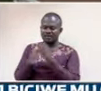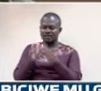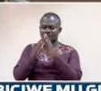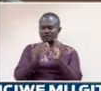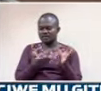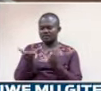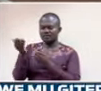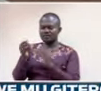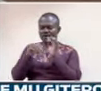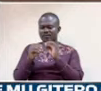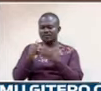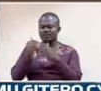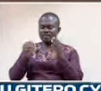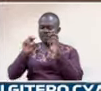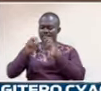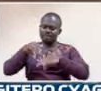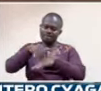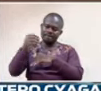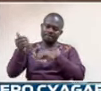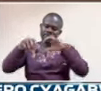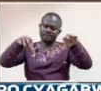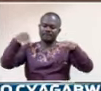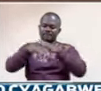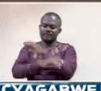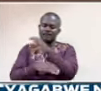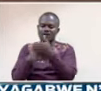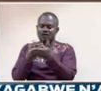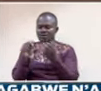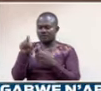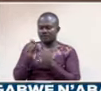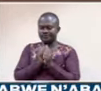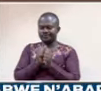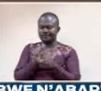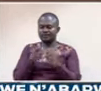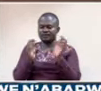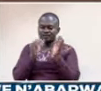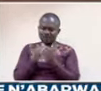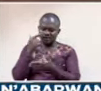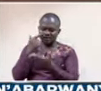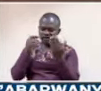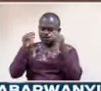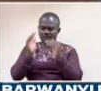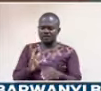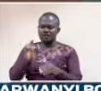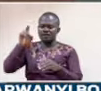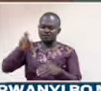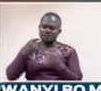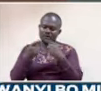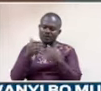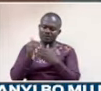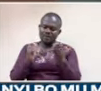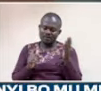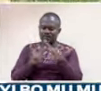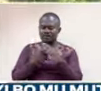izakira umusaruro w'imboga mbere y'uko wezwa hirya no hino mu gihugu aho ukenewe. Gusa kwasanga abahinzi bakagombye kujya bavugana mbere y'uko